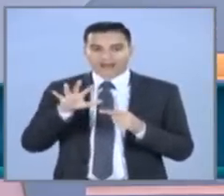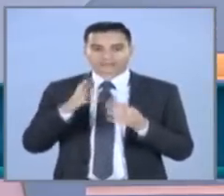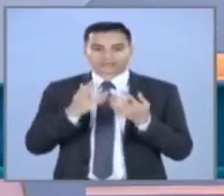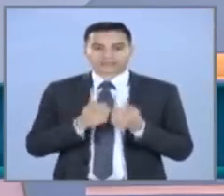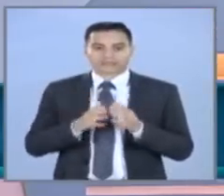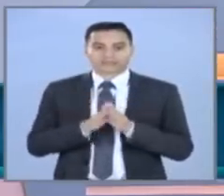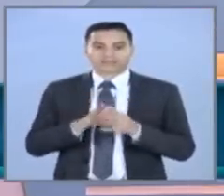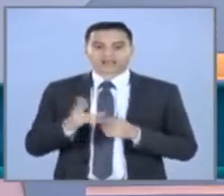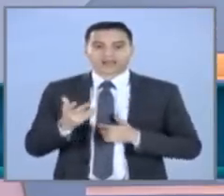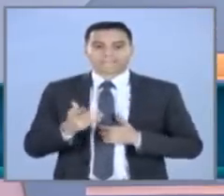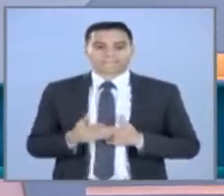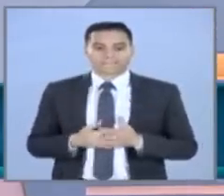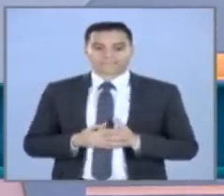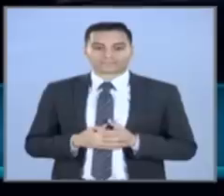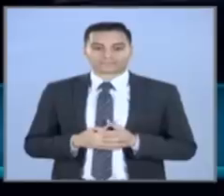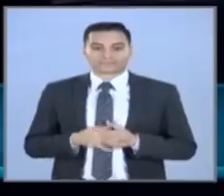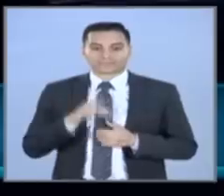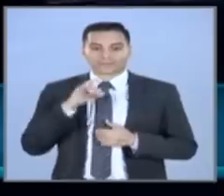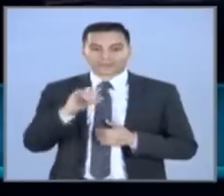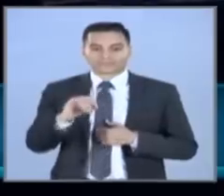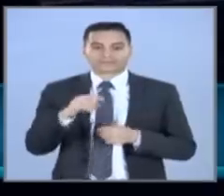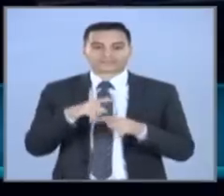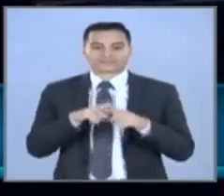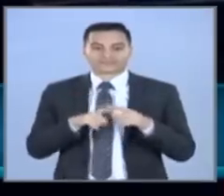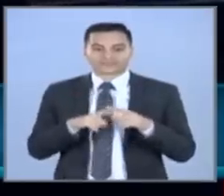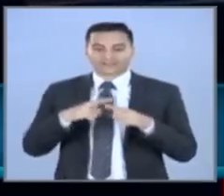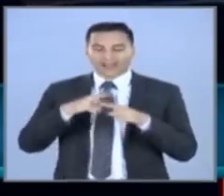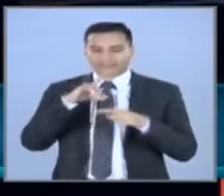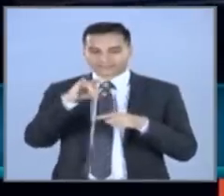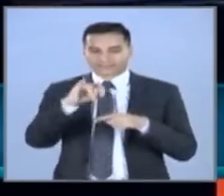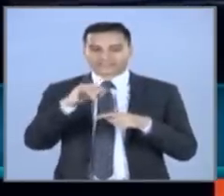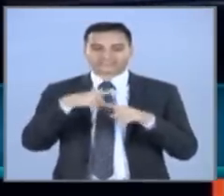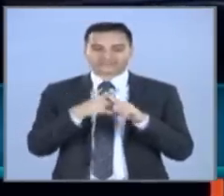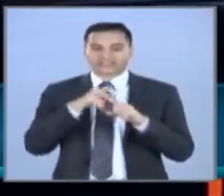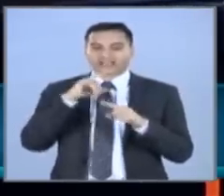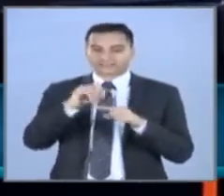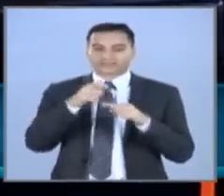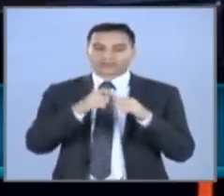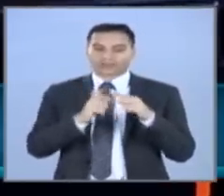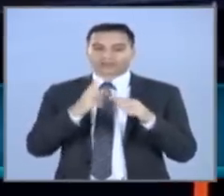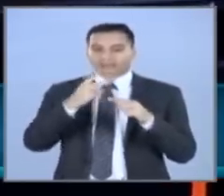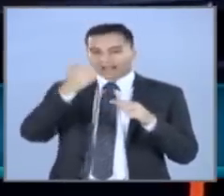2000 على 5 يساوي كام؟ 50 في 50 ناقص